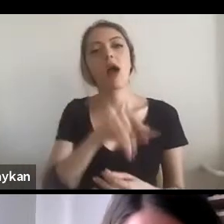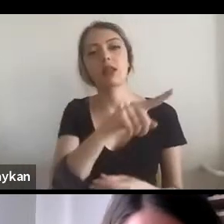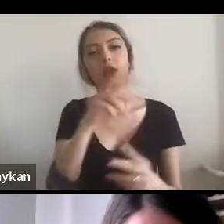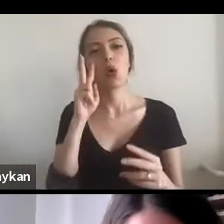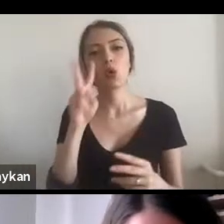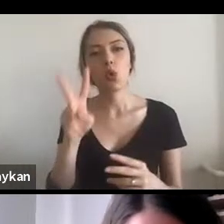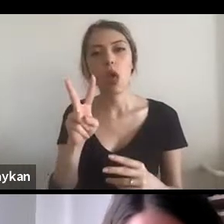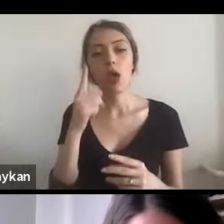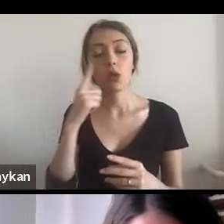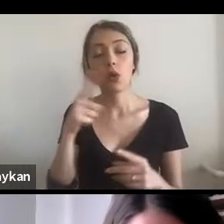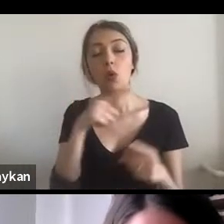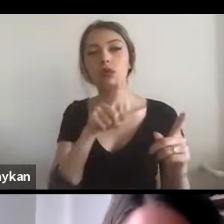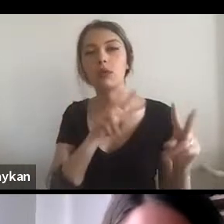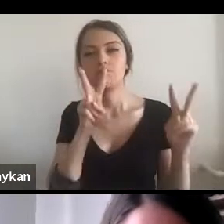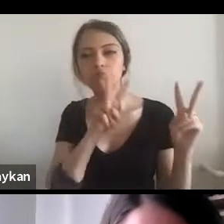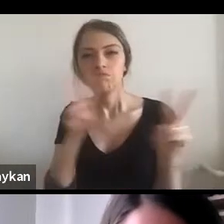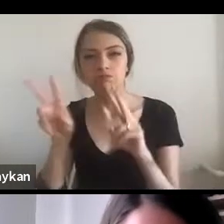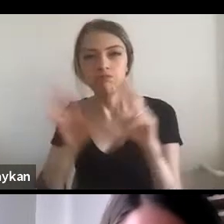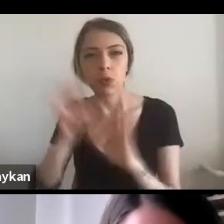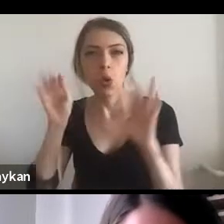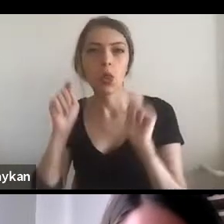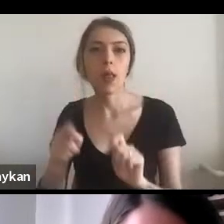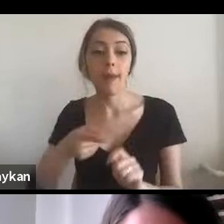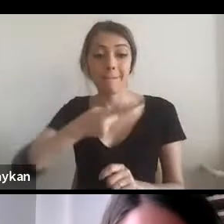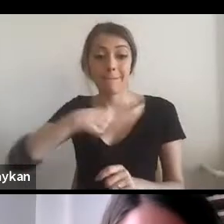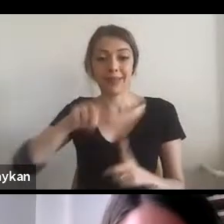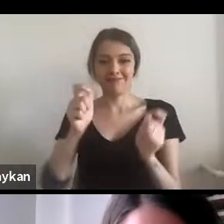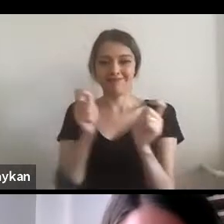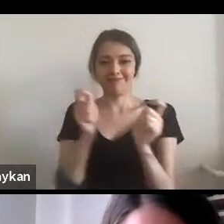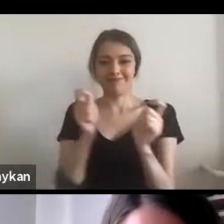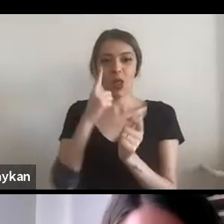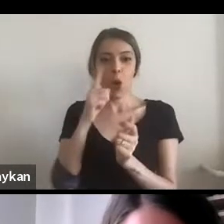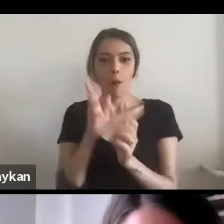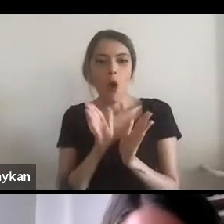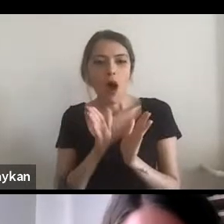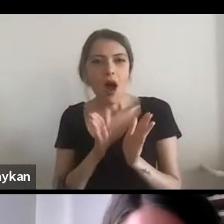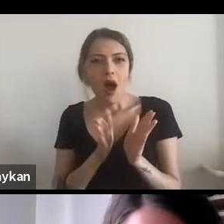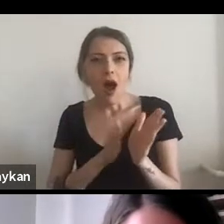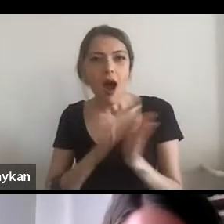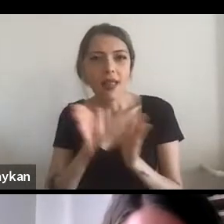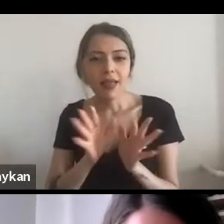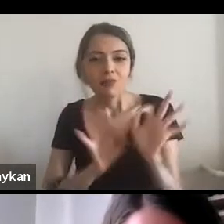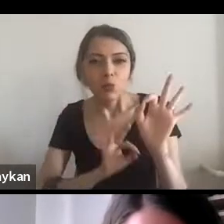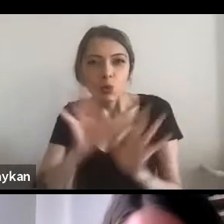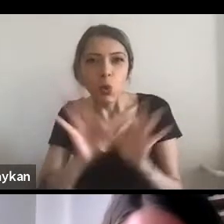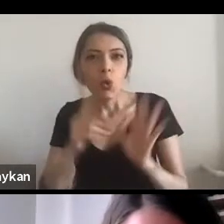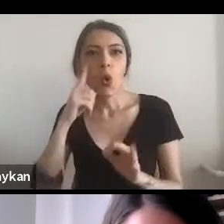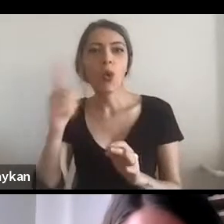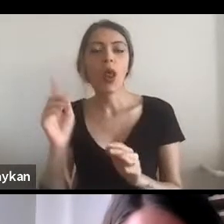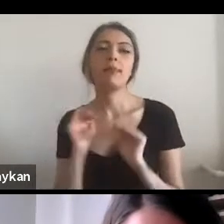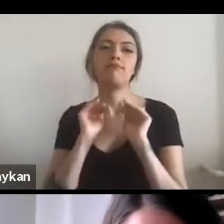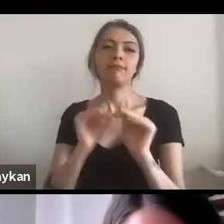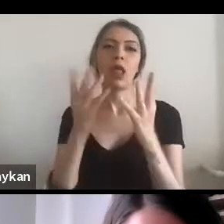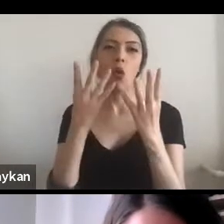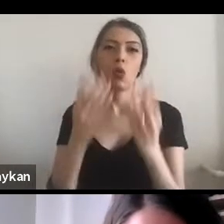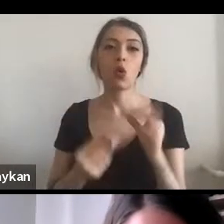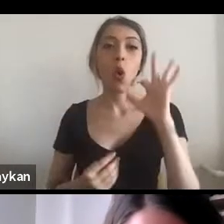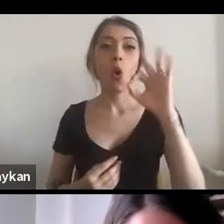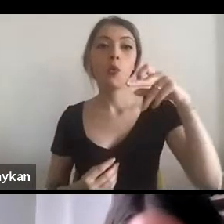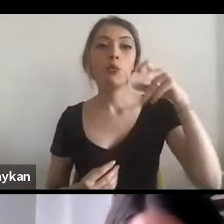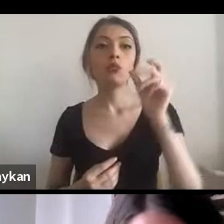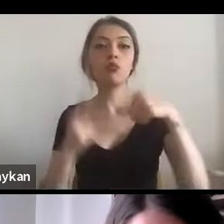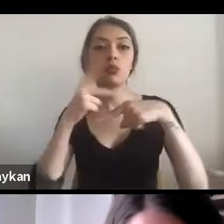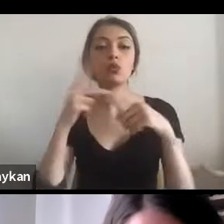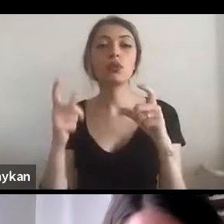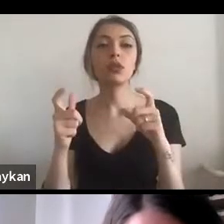de STK'lar olarak katkıda bulunduğu süreç işte tam da bu izleme süreci. Opus davalarına yönelik şunu da belirtmekte ayrıca fayda